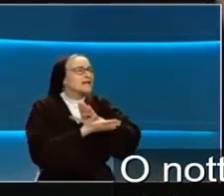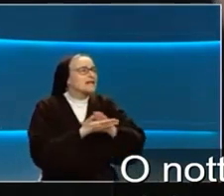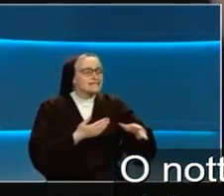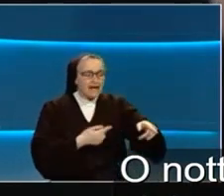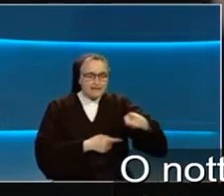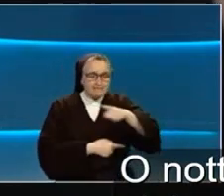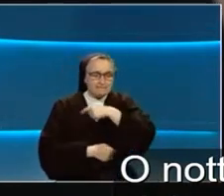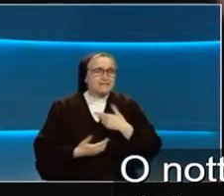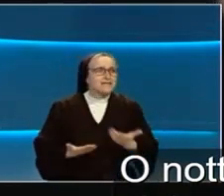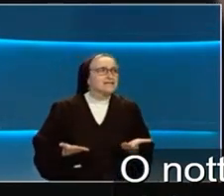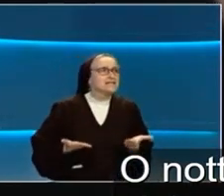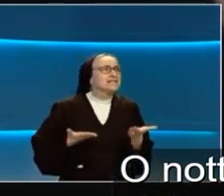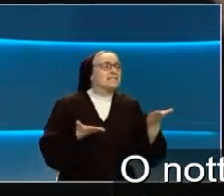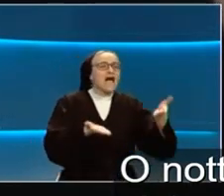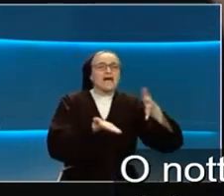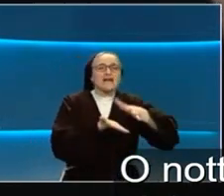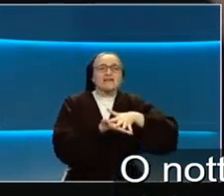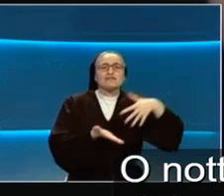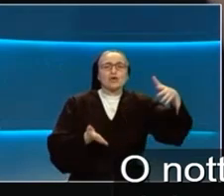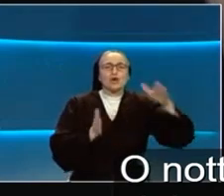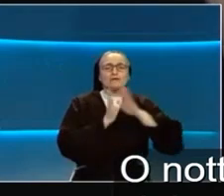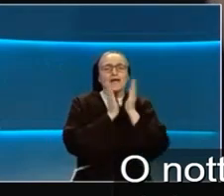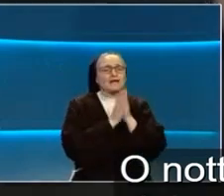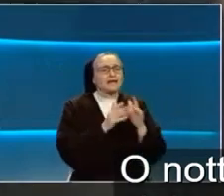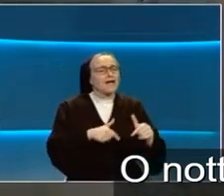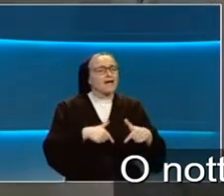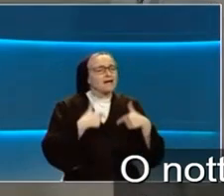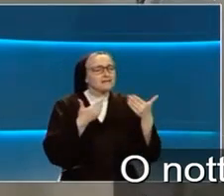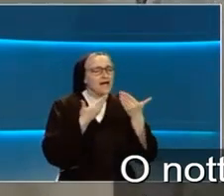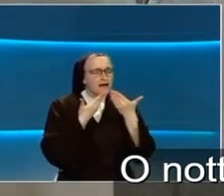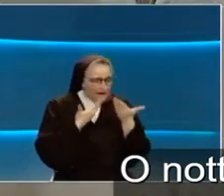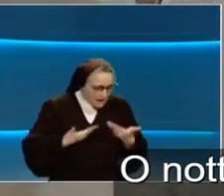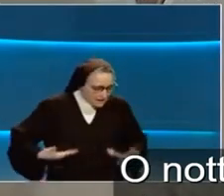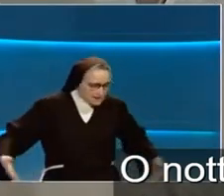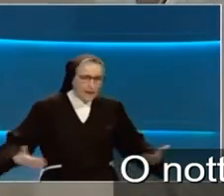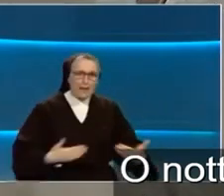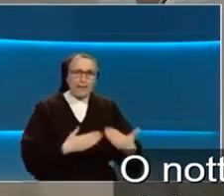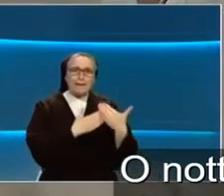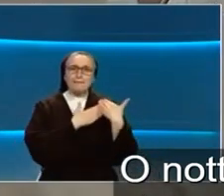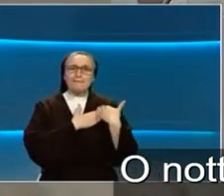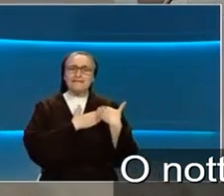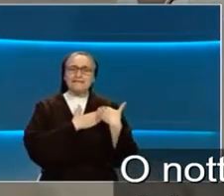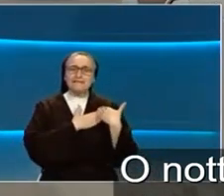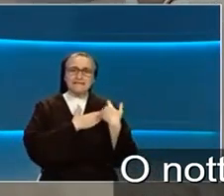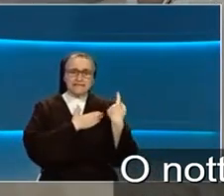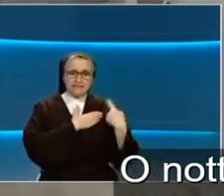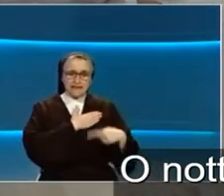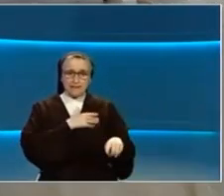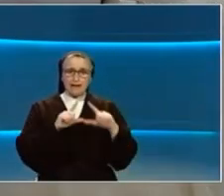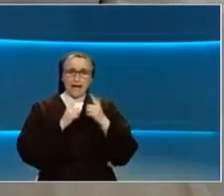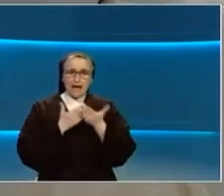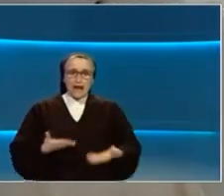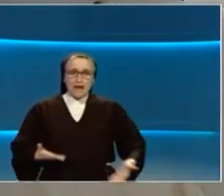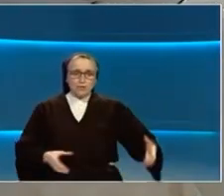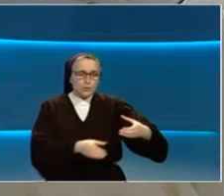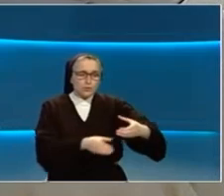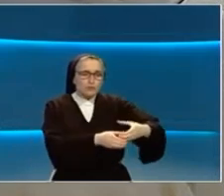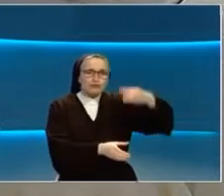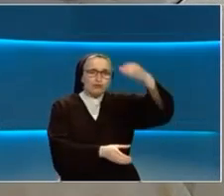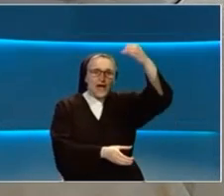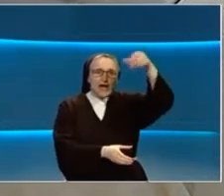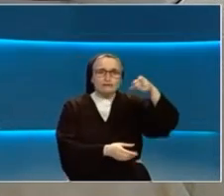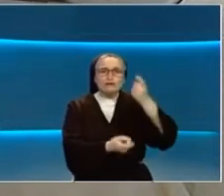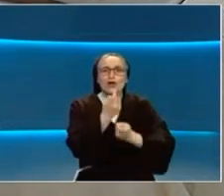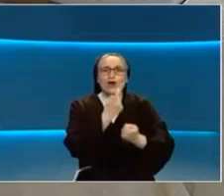per ministrorum manus Deo peribus apum,